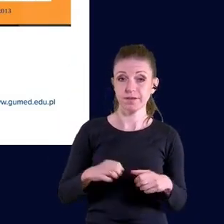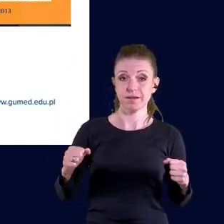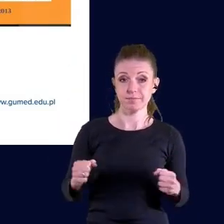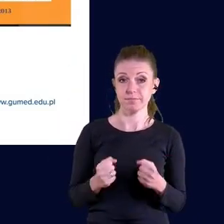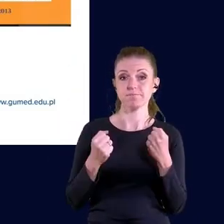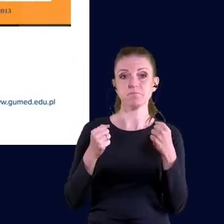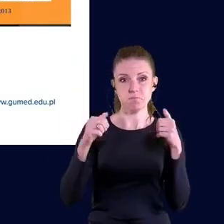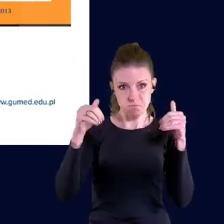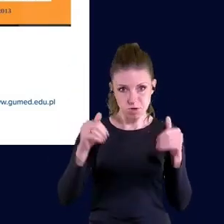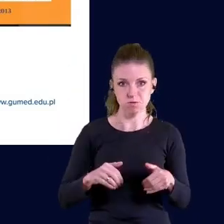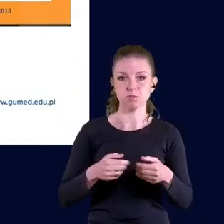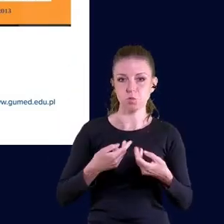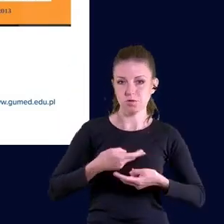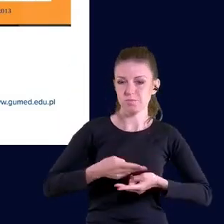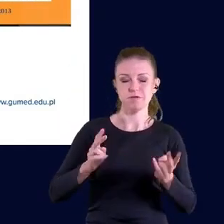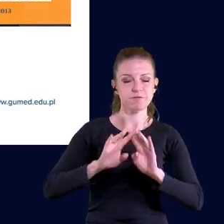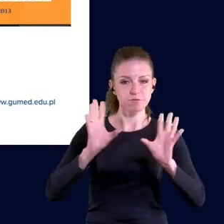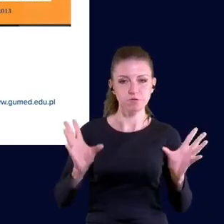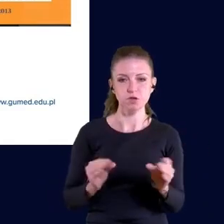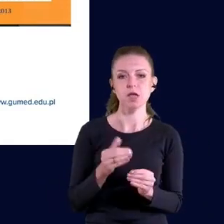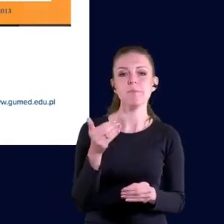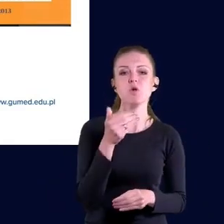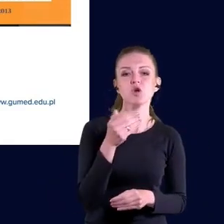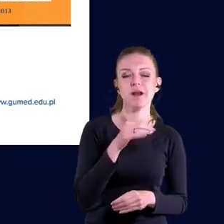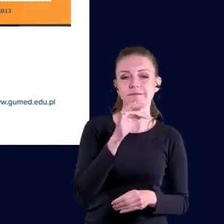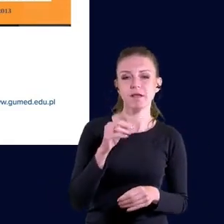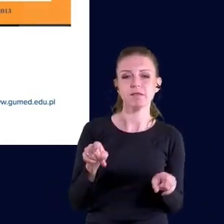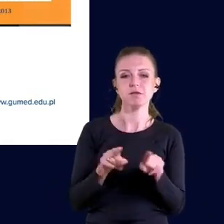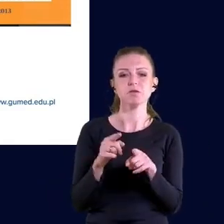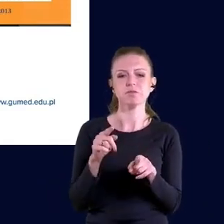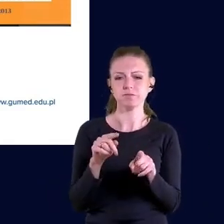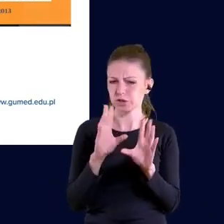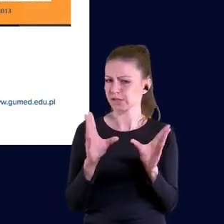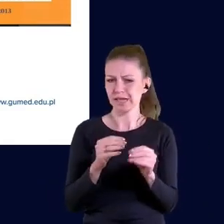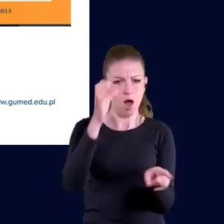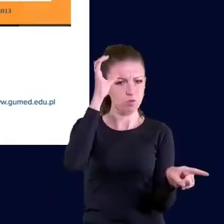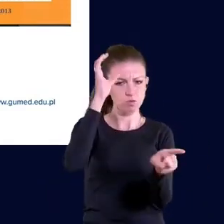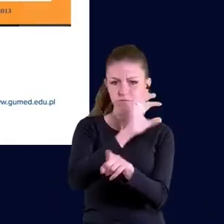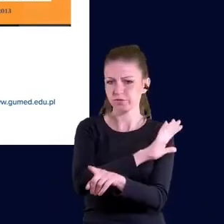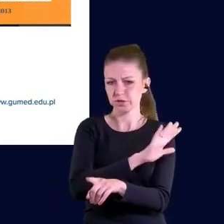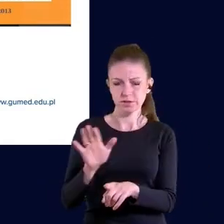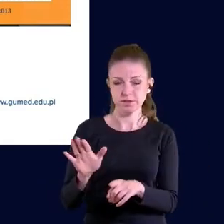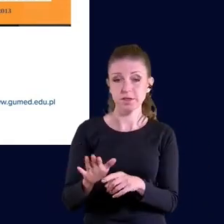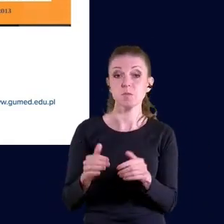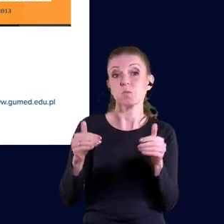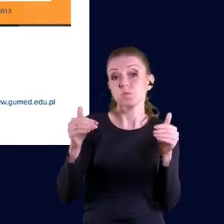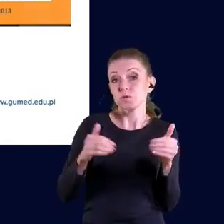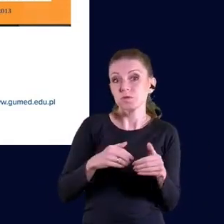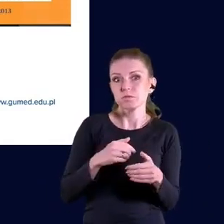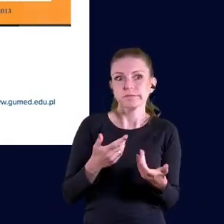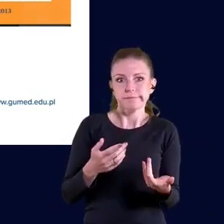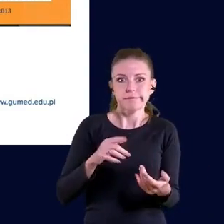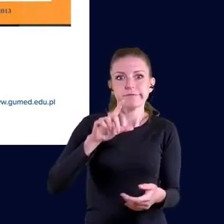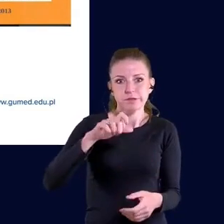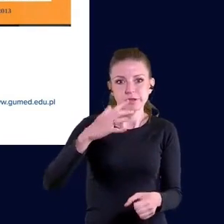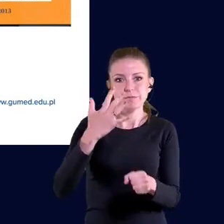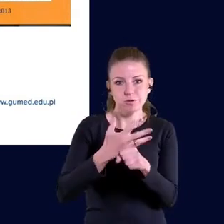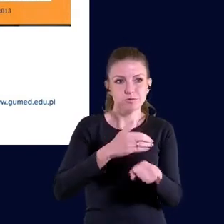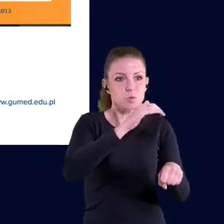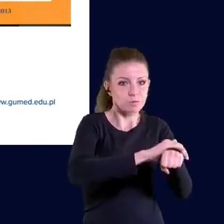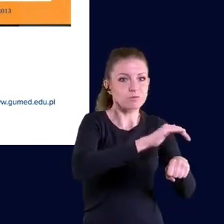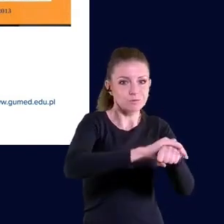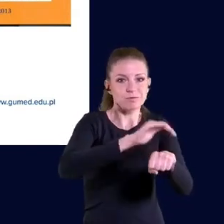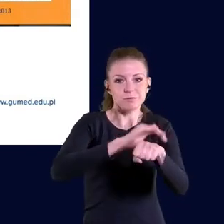udostępnić wszystkie monografii wszystkie 140 autorów musieliśmy chcielibyśmy uzyskać 250 zł